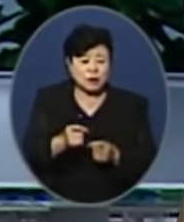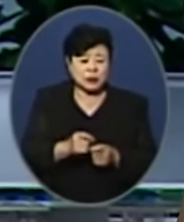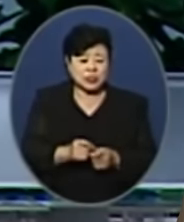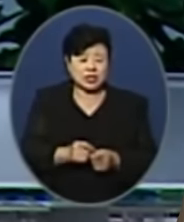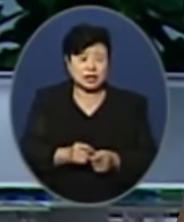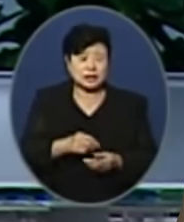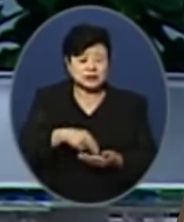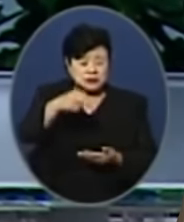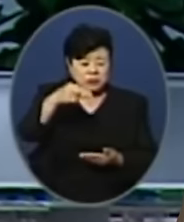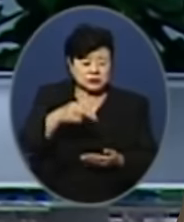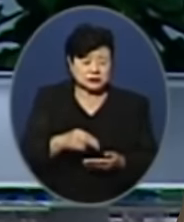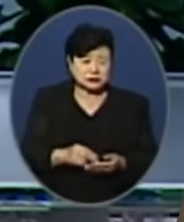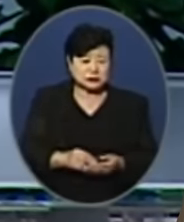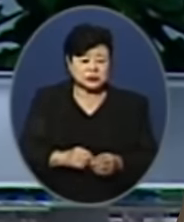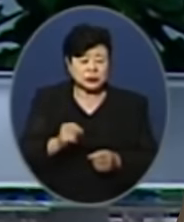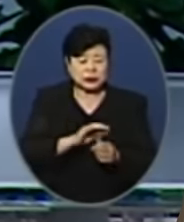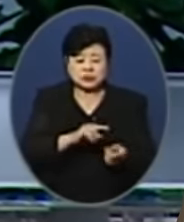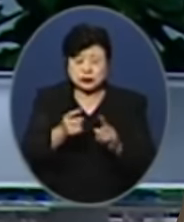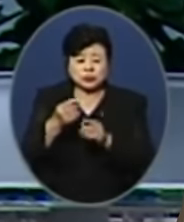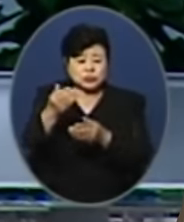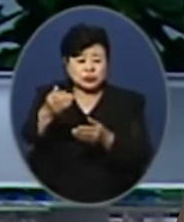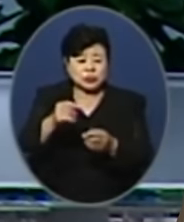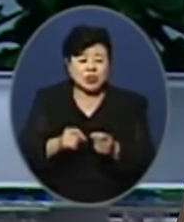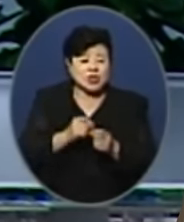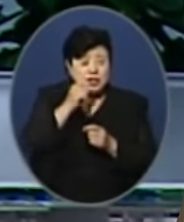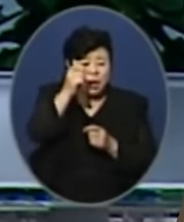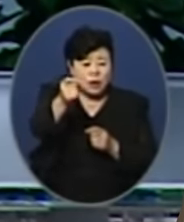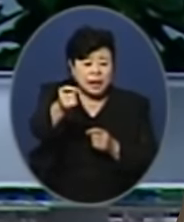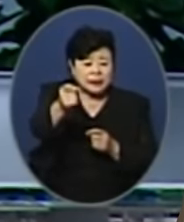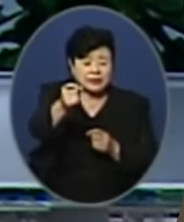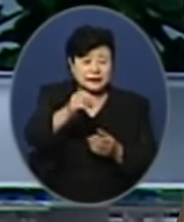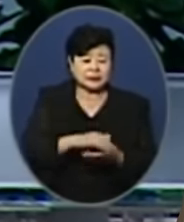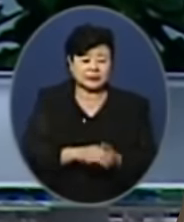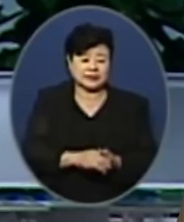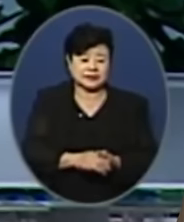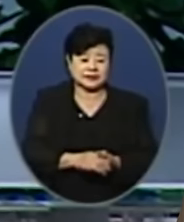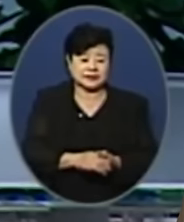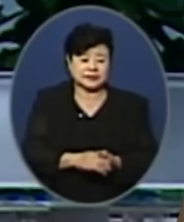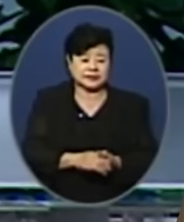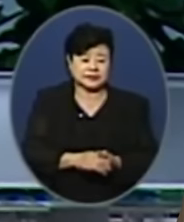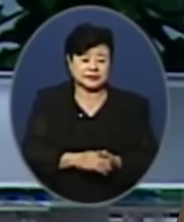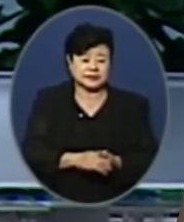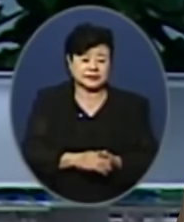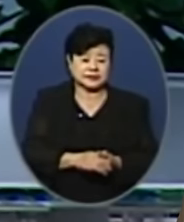성결함을 주시고 영원한 치료를 주시고 영원한